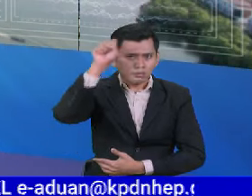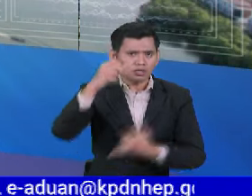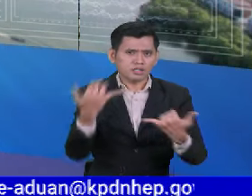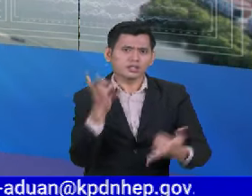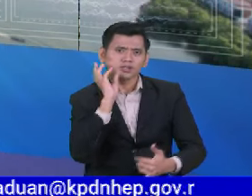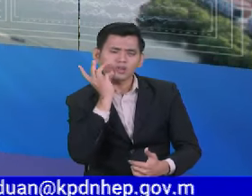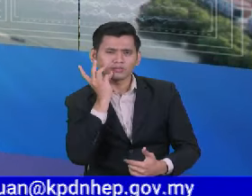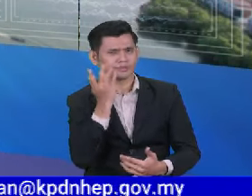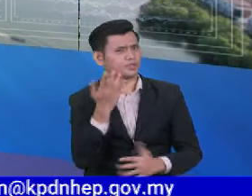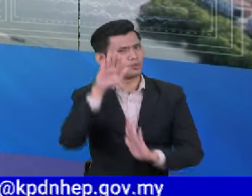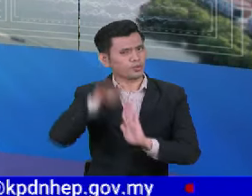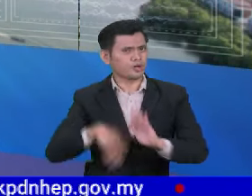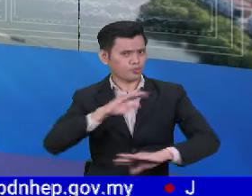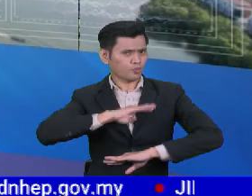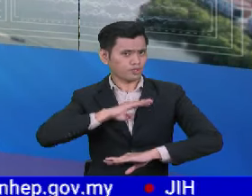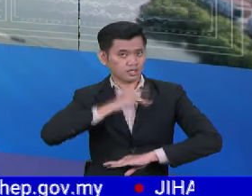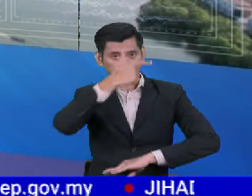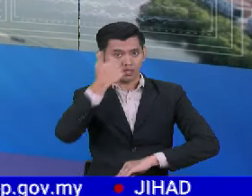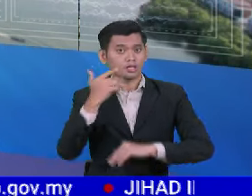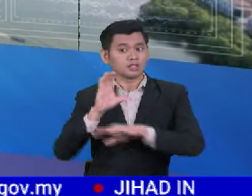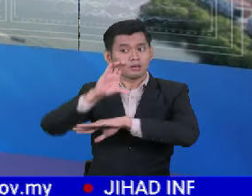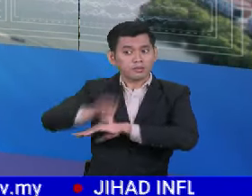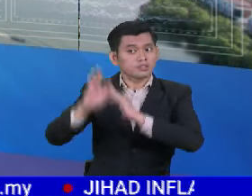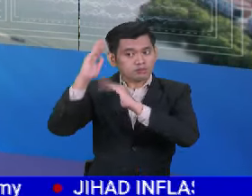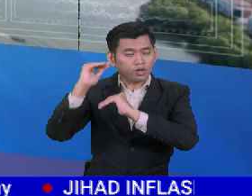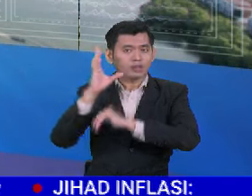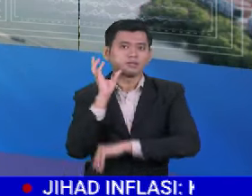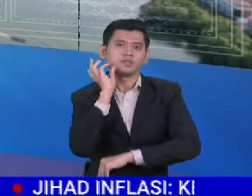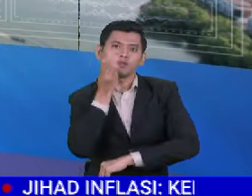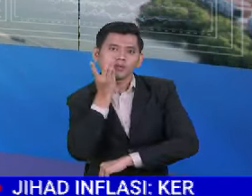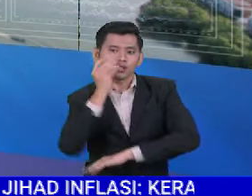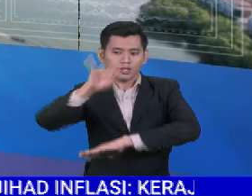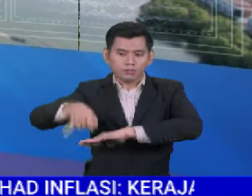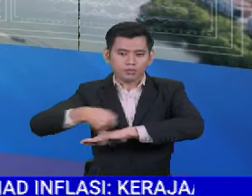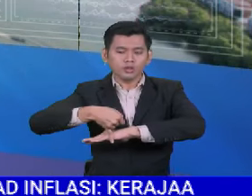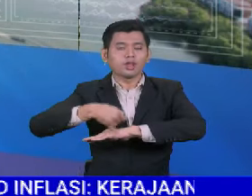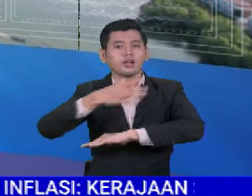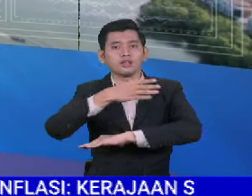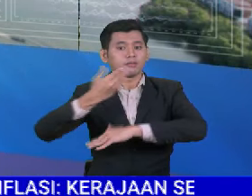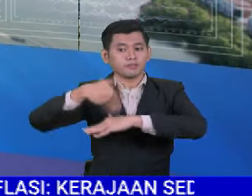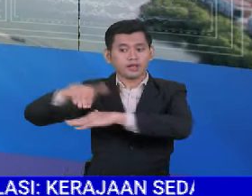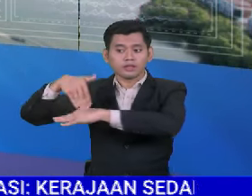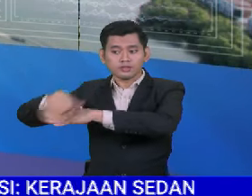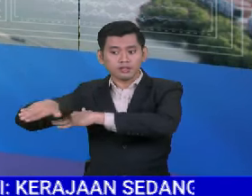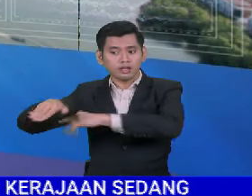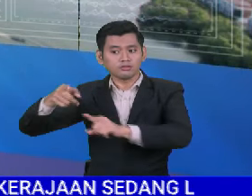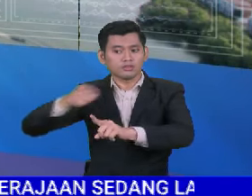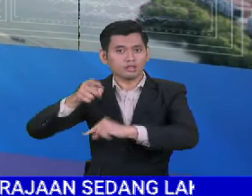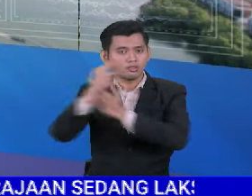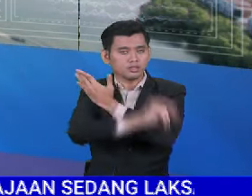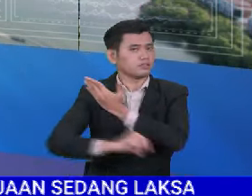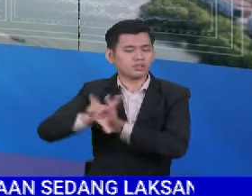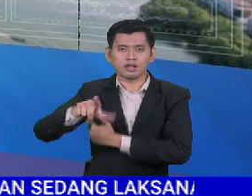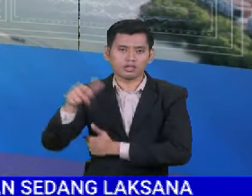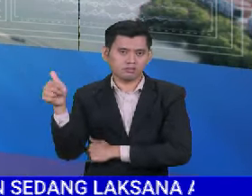tahap kurang memuaskan dan terpaksa bergantung kepada beras impor dari luar dan penghantaran beras dari negeri-negeri